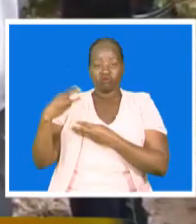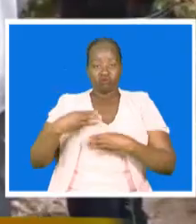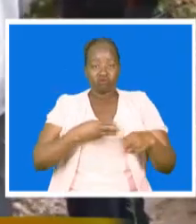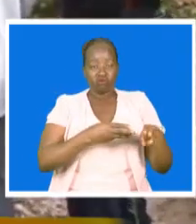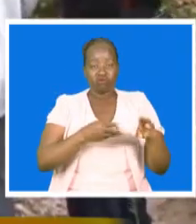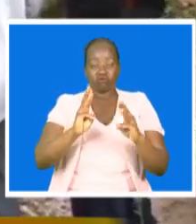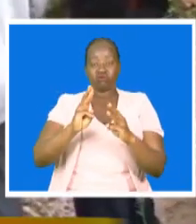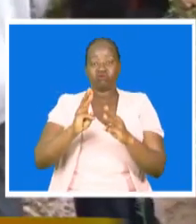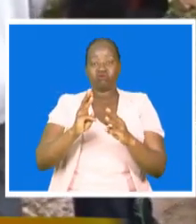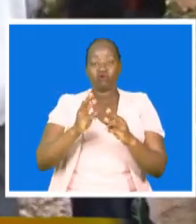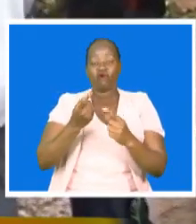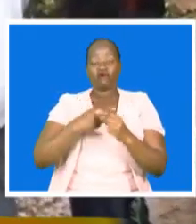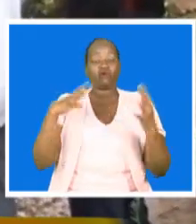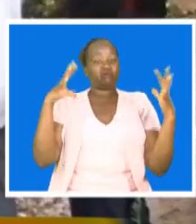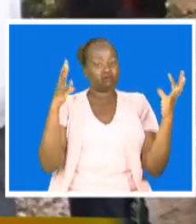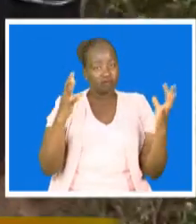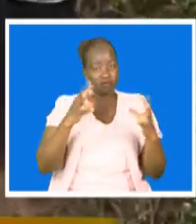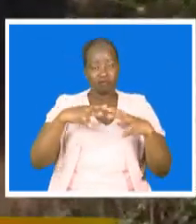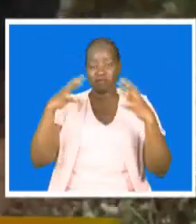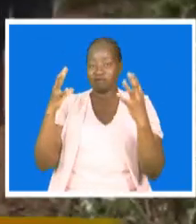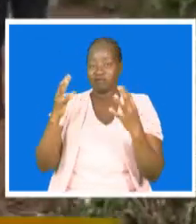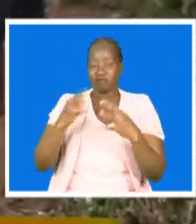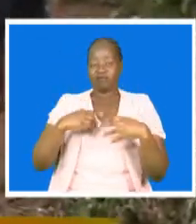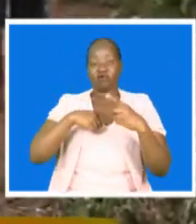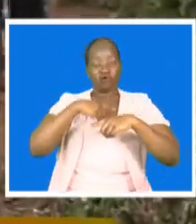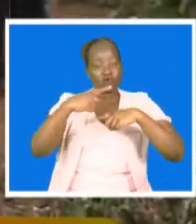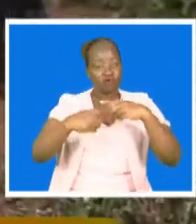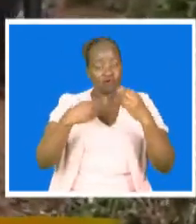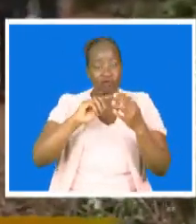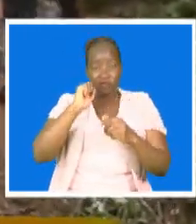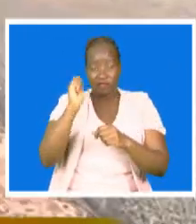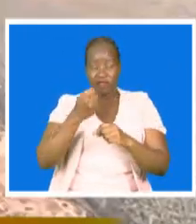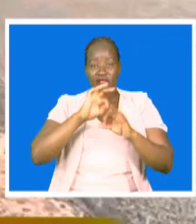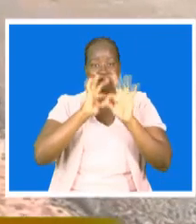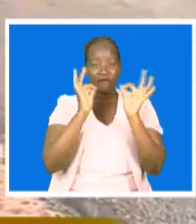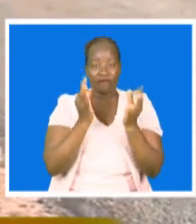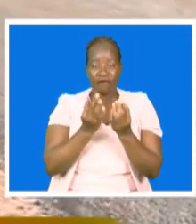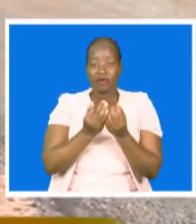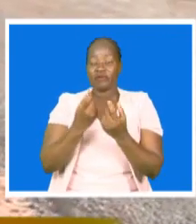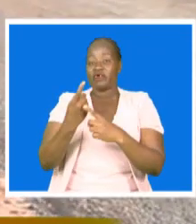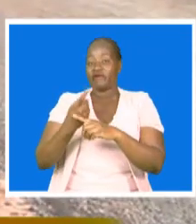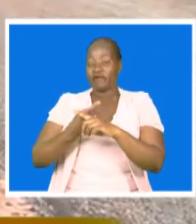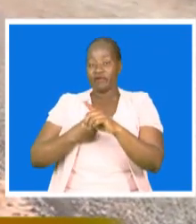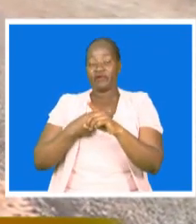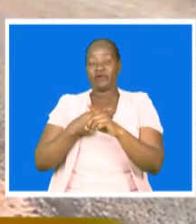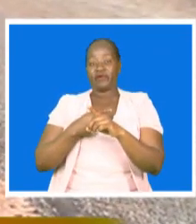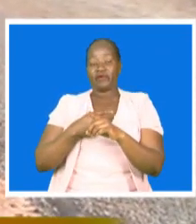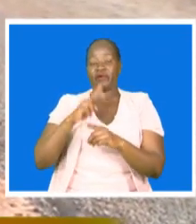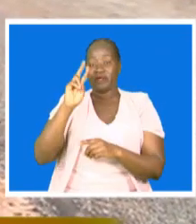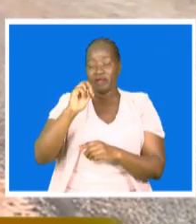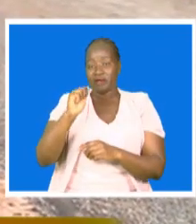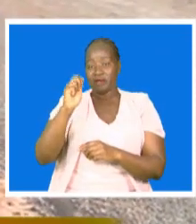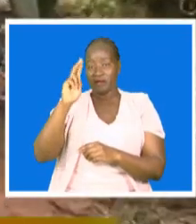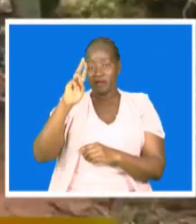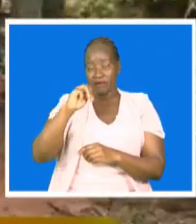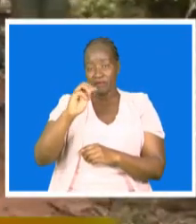ina kumana na brandene ili lazi na bena kurago kufroline. Kulaelika na family ino ilomete mwena wa namanga ilomete